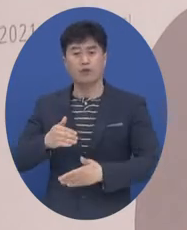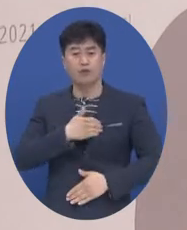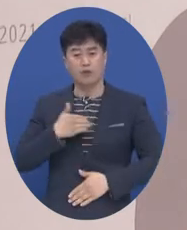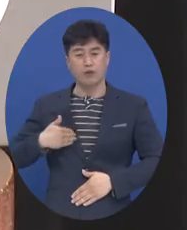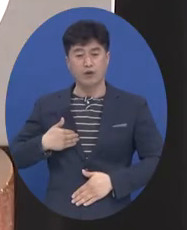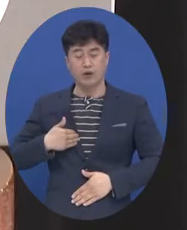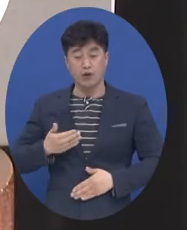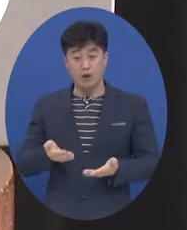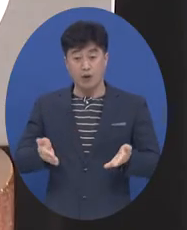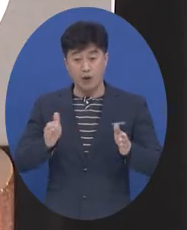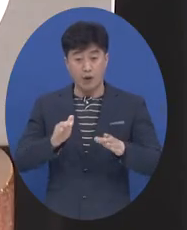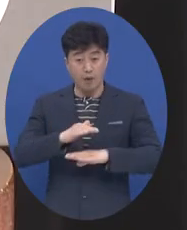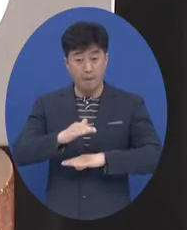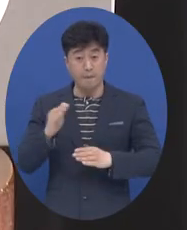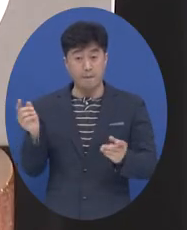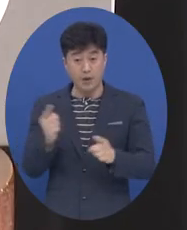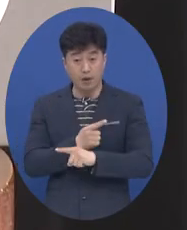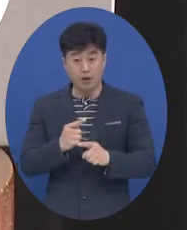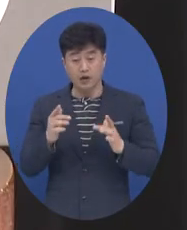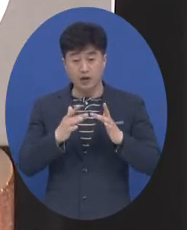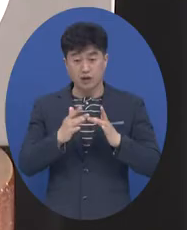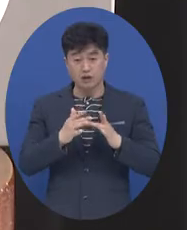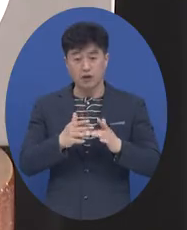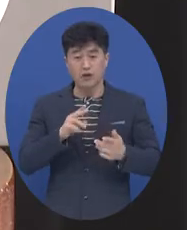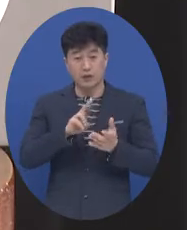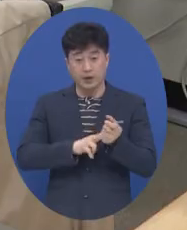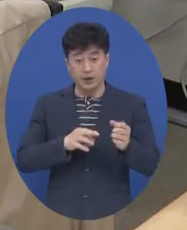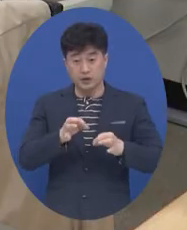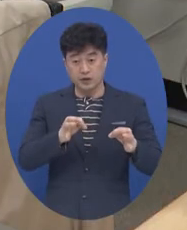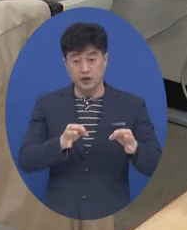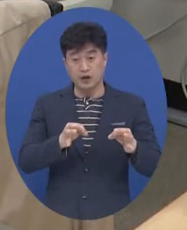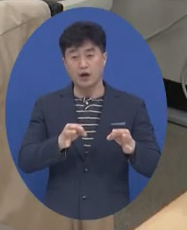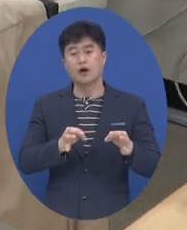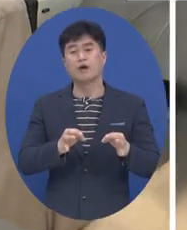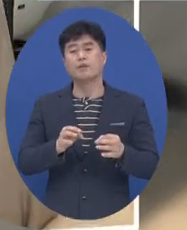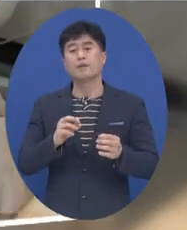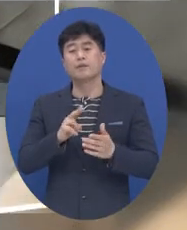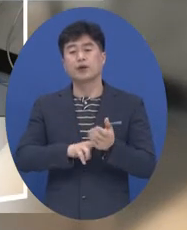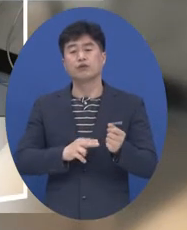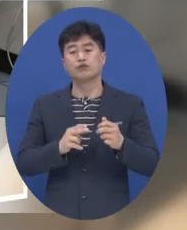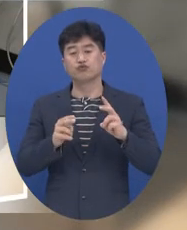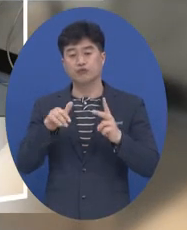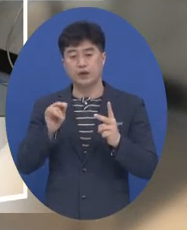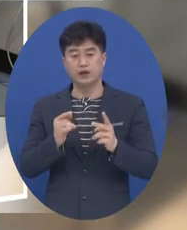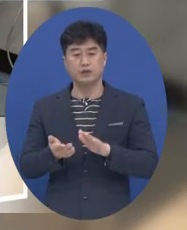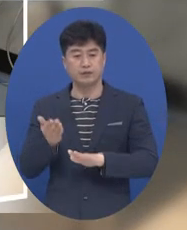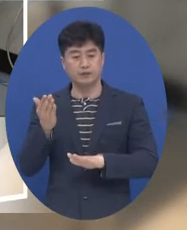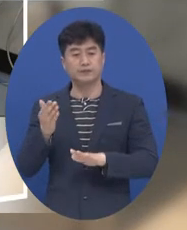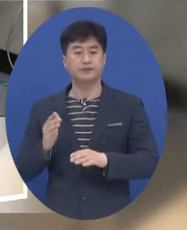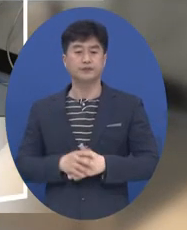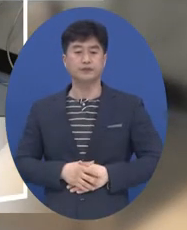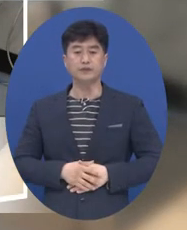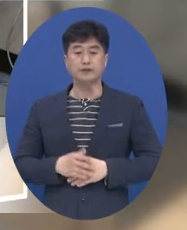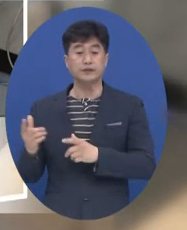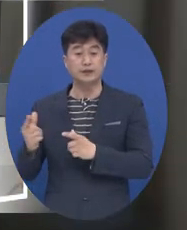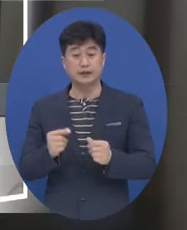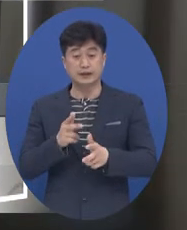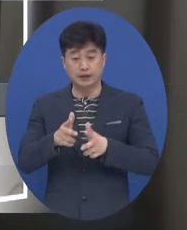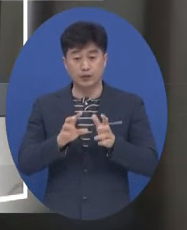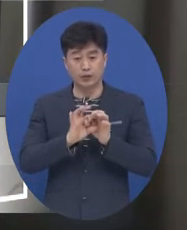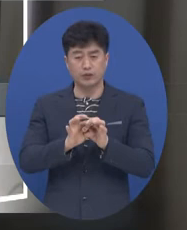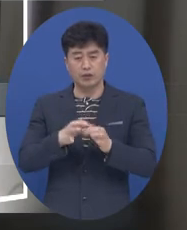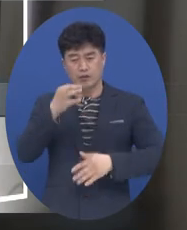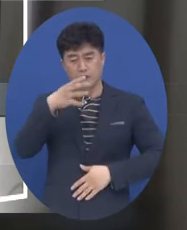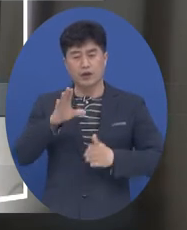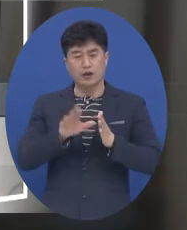바꾼 덕에 온라인 마켓의 입점에 매출이 2배 넘게 올랐습니다 이런 파업을 통해서 이 힘든 시계